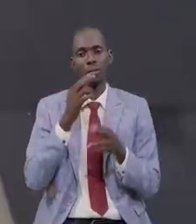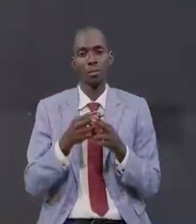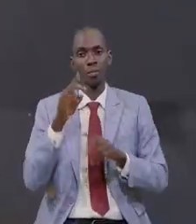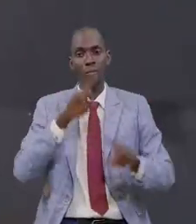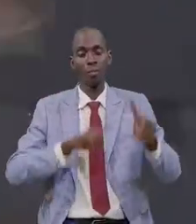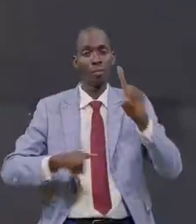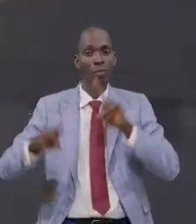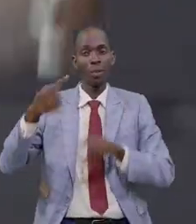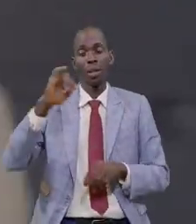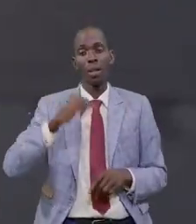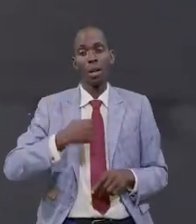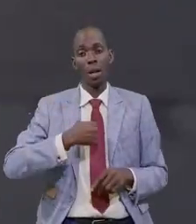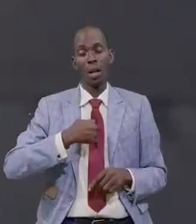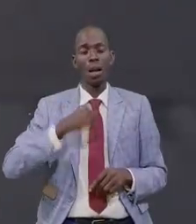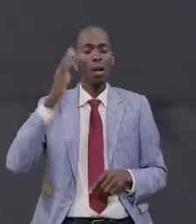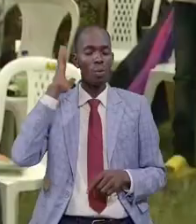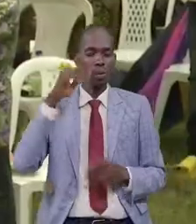je vais tenir